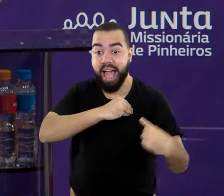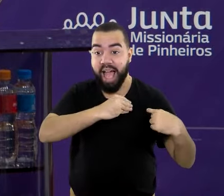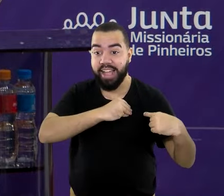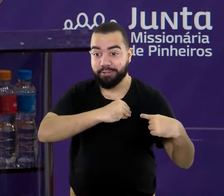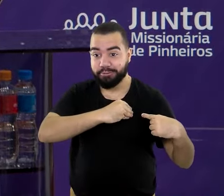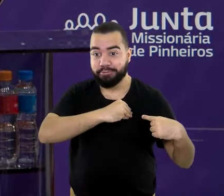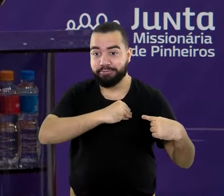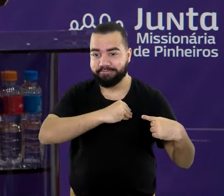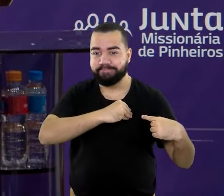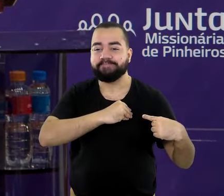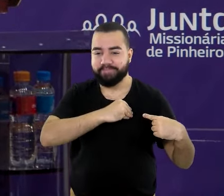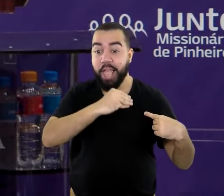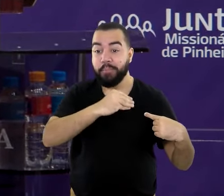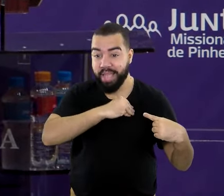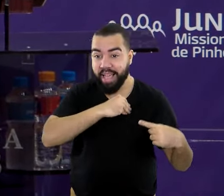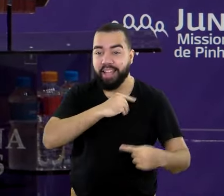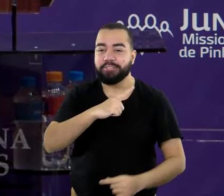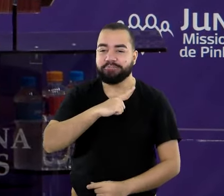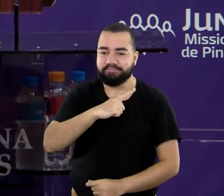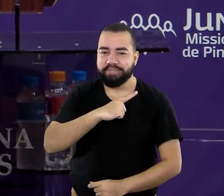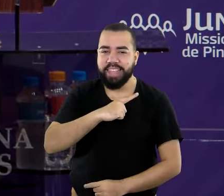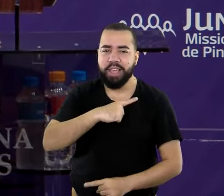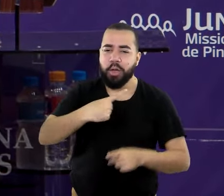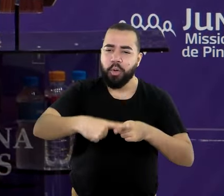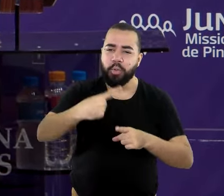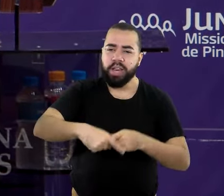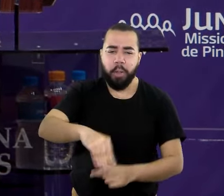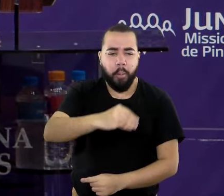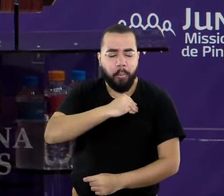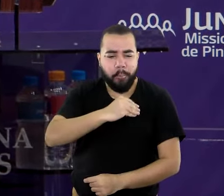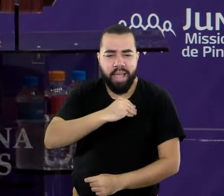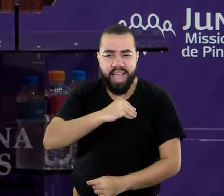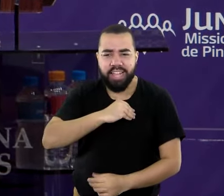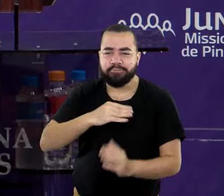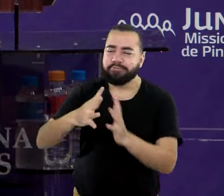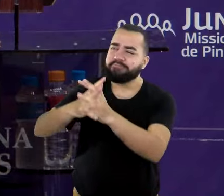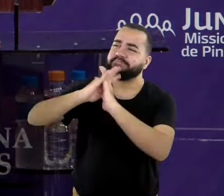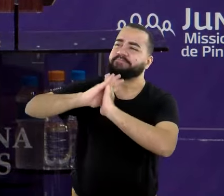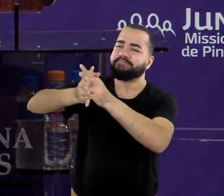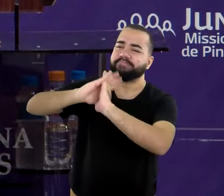죄는 하나님과의 관계를 가로막습니다. Porque o pecado ele atrapalha nosso relacionamento com Deus.